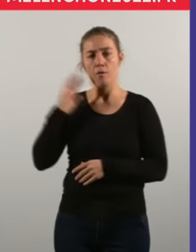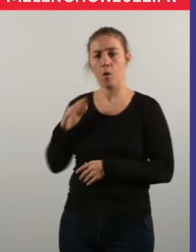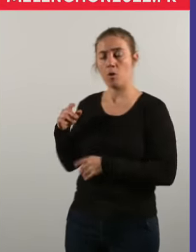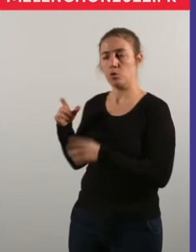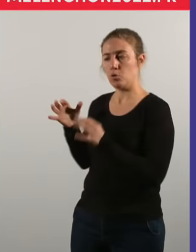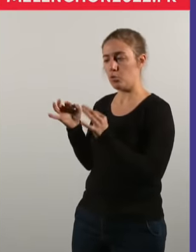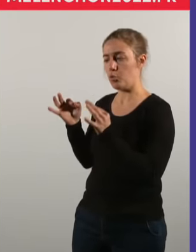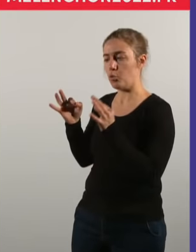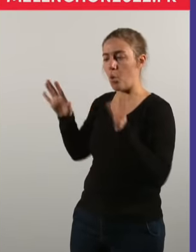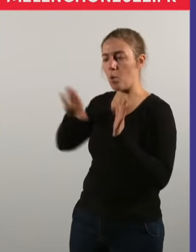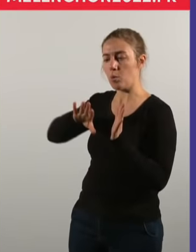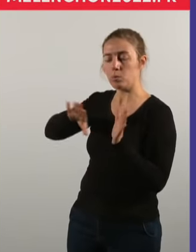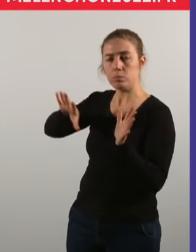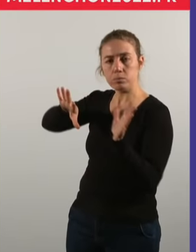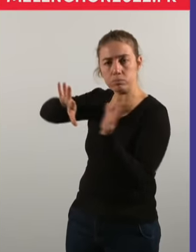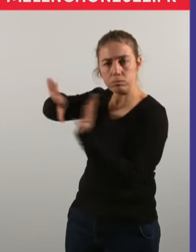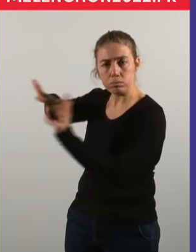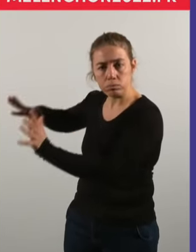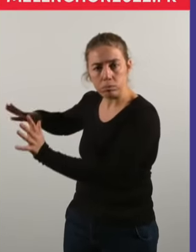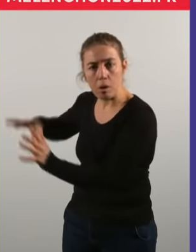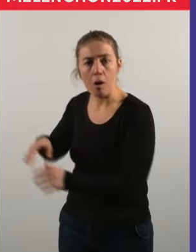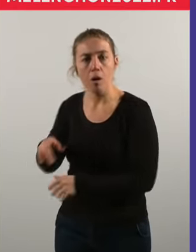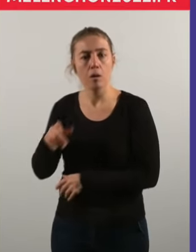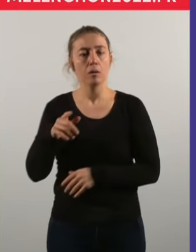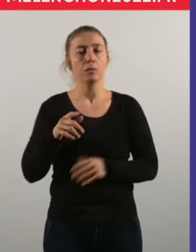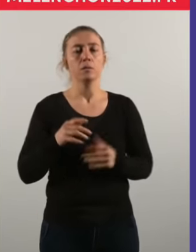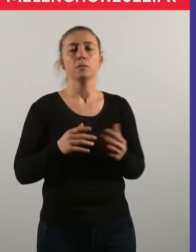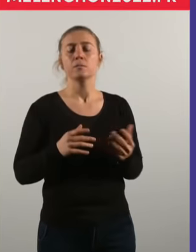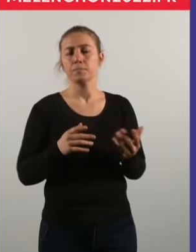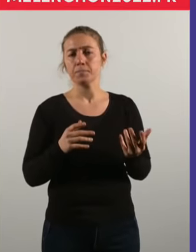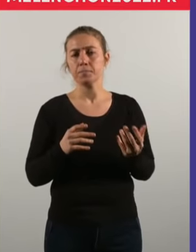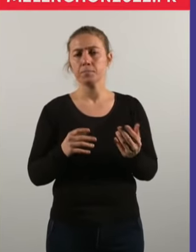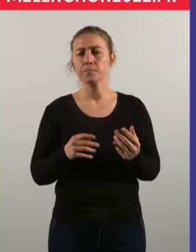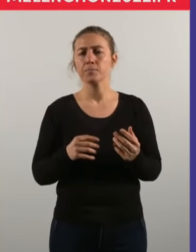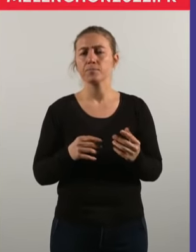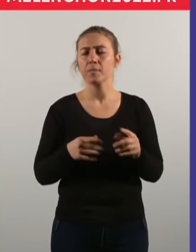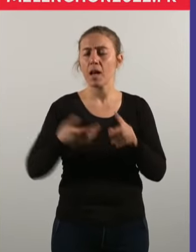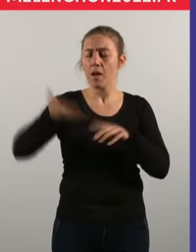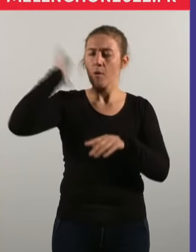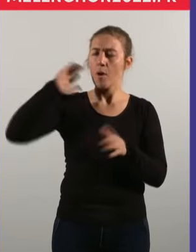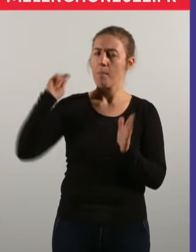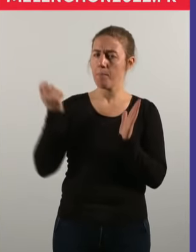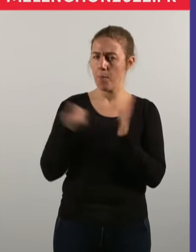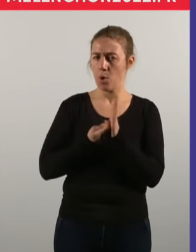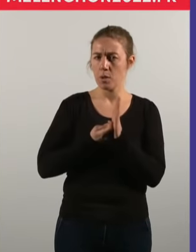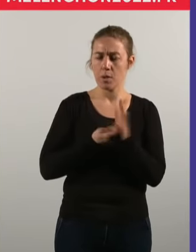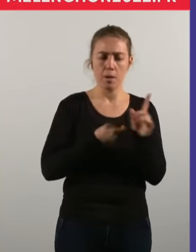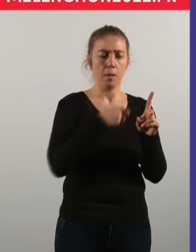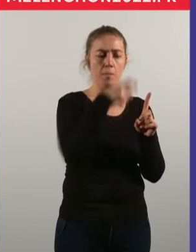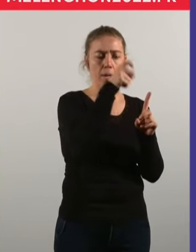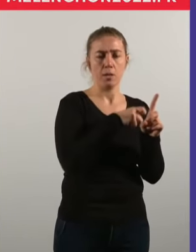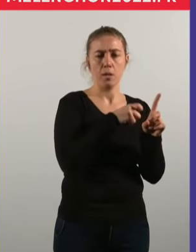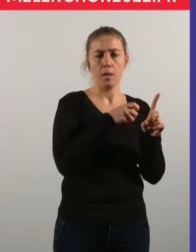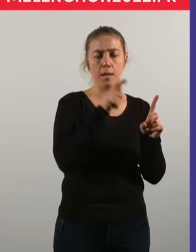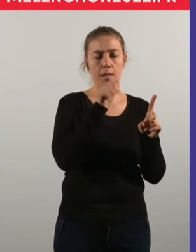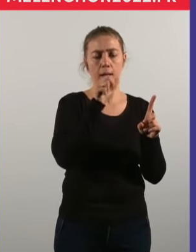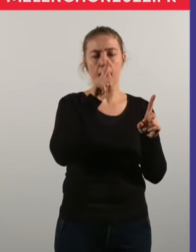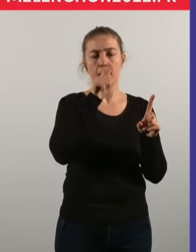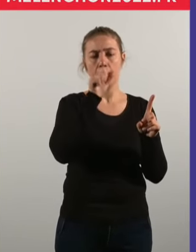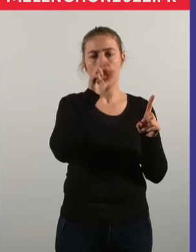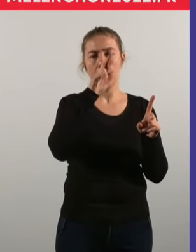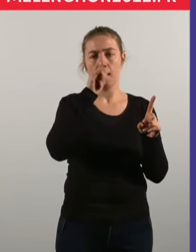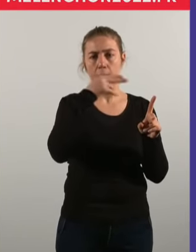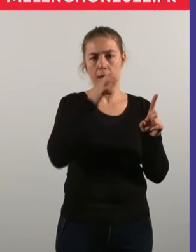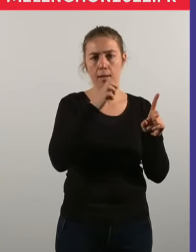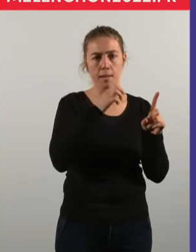le savoir se transmette. Un jour, Youri Gagarin a été envoyé par l'URSS au-delà